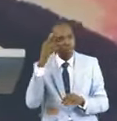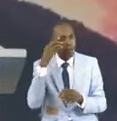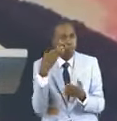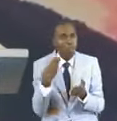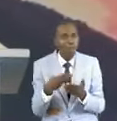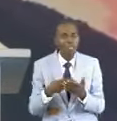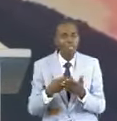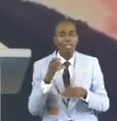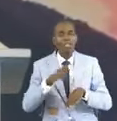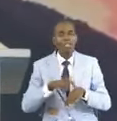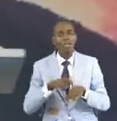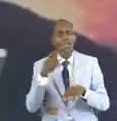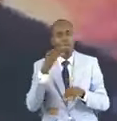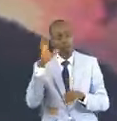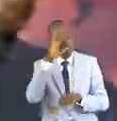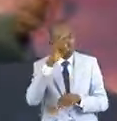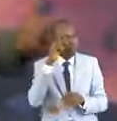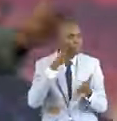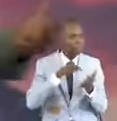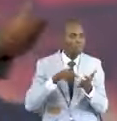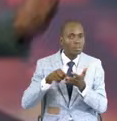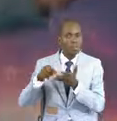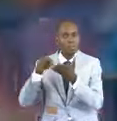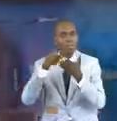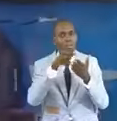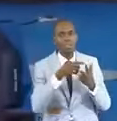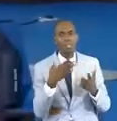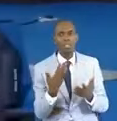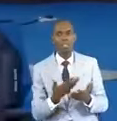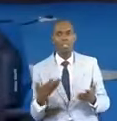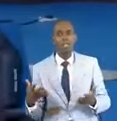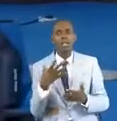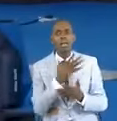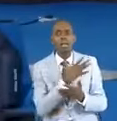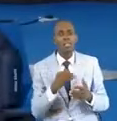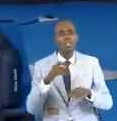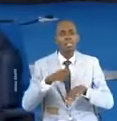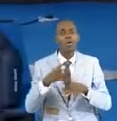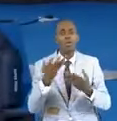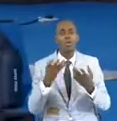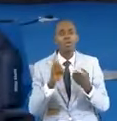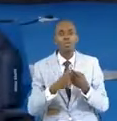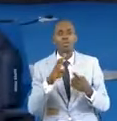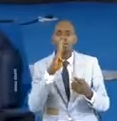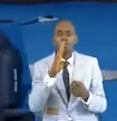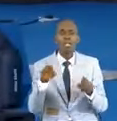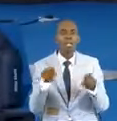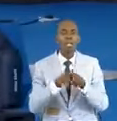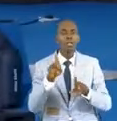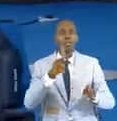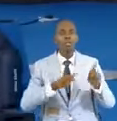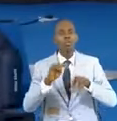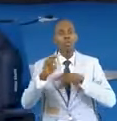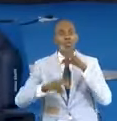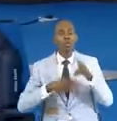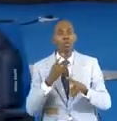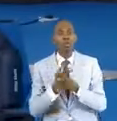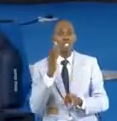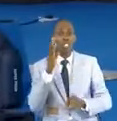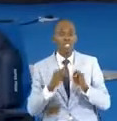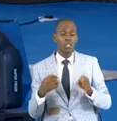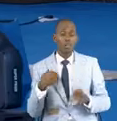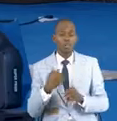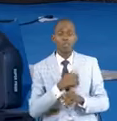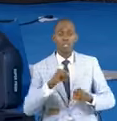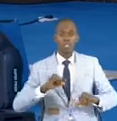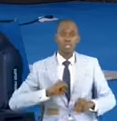ga-eri, mgbe anyị na-achọ nke a na nke ọzọ, mgbe anyị na-achọ ka anyị dịka ibe, ọ bụrụ na anyị gọnarị Kraịst n'oge dị otu a, ya onwe